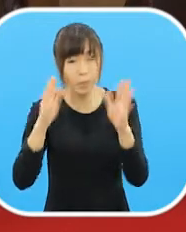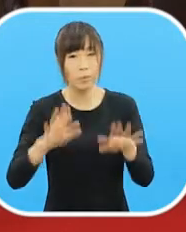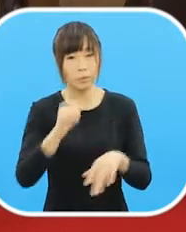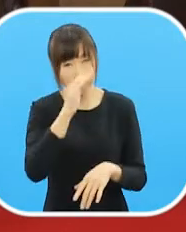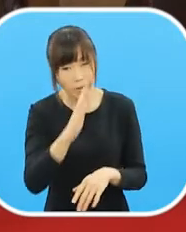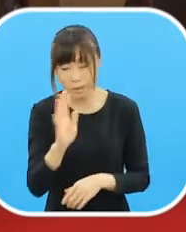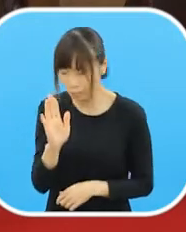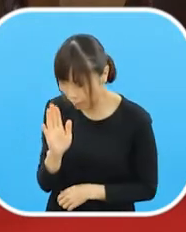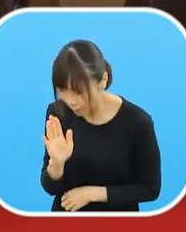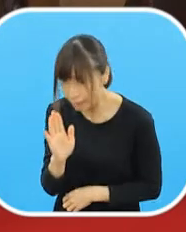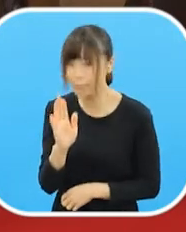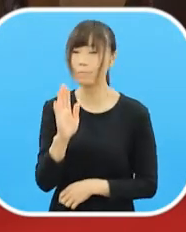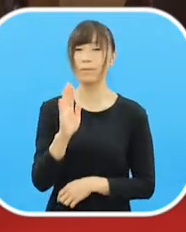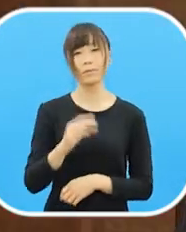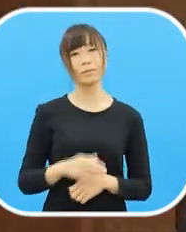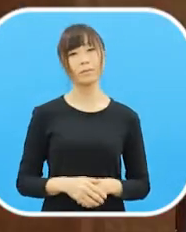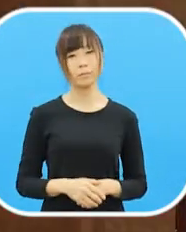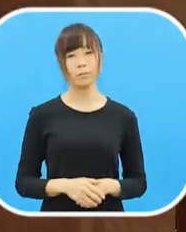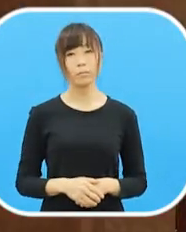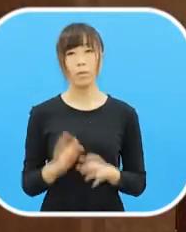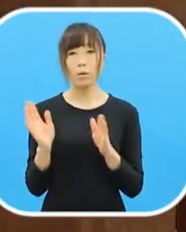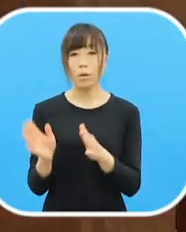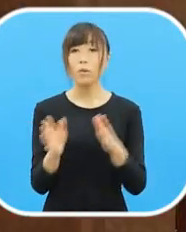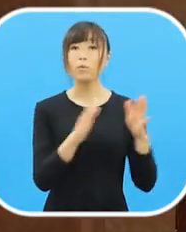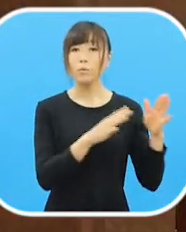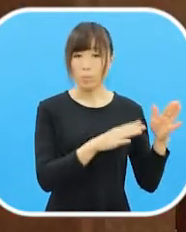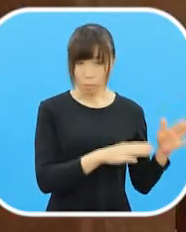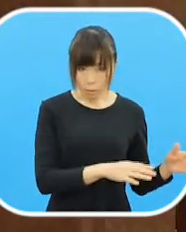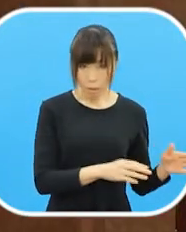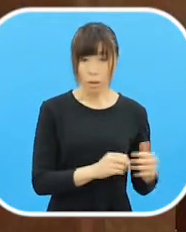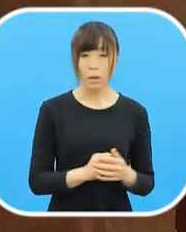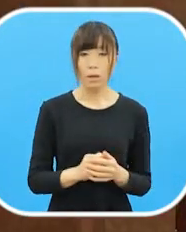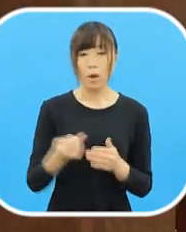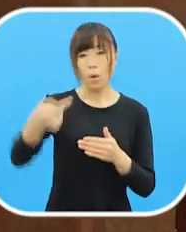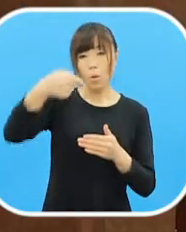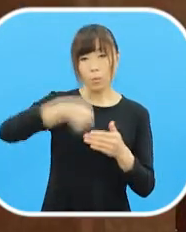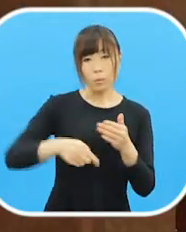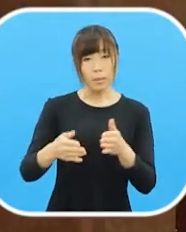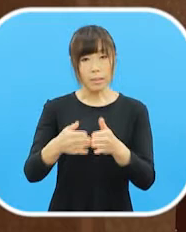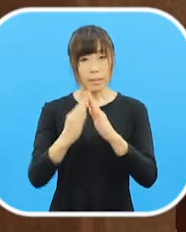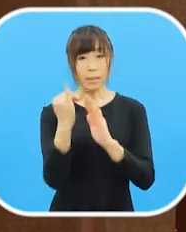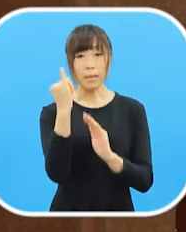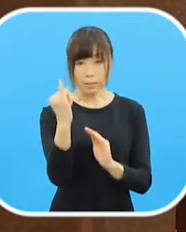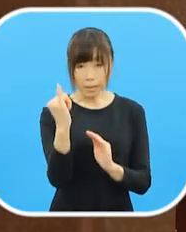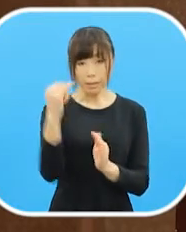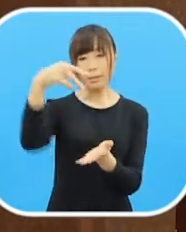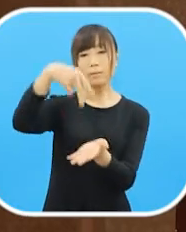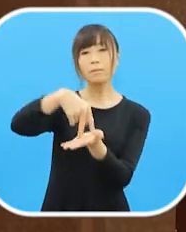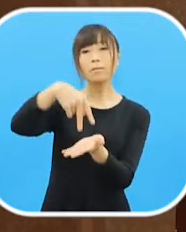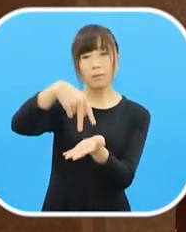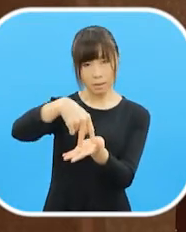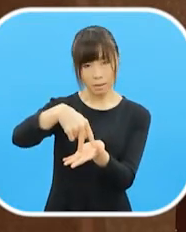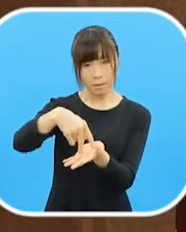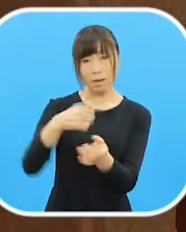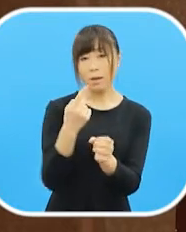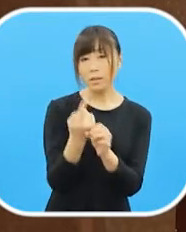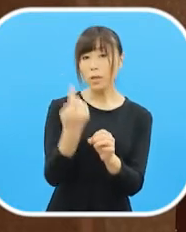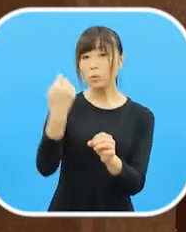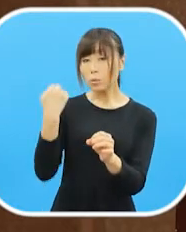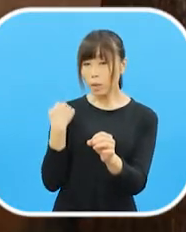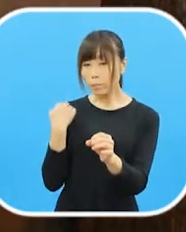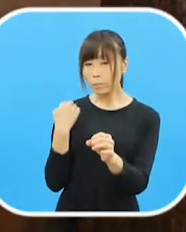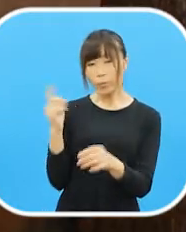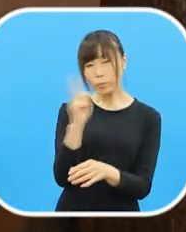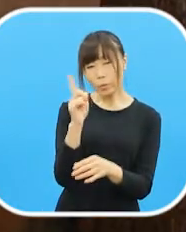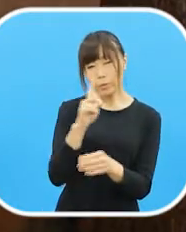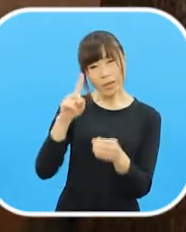。 こちらこそよろしくお願いいたします。 ところで、内館さんにとって昨年はね、はい、どんな年で